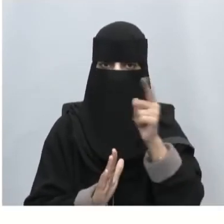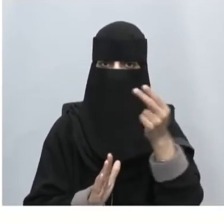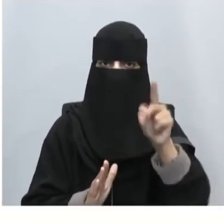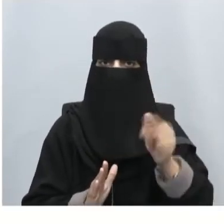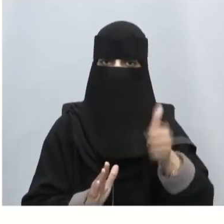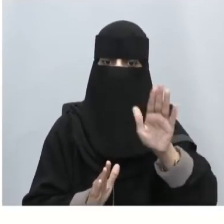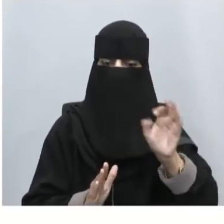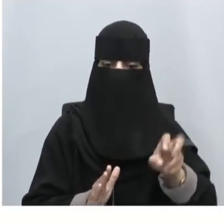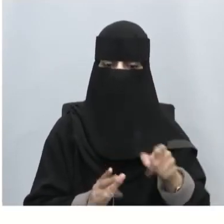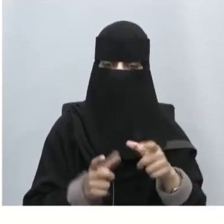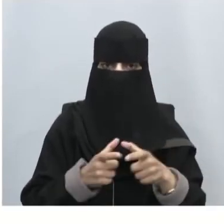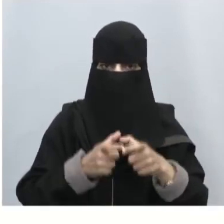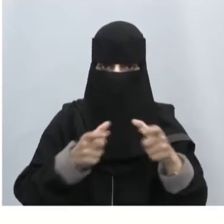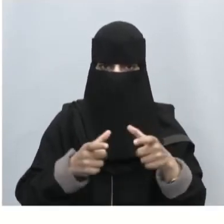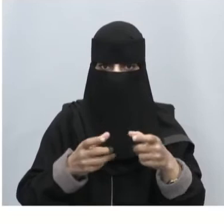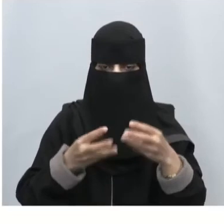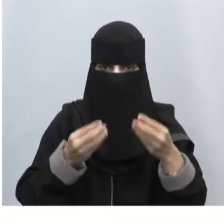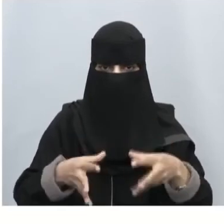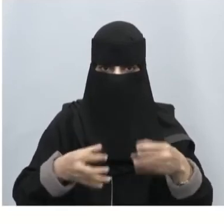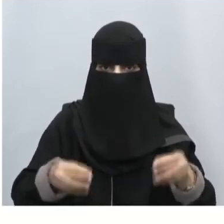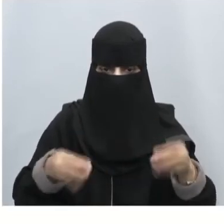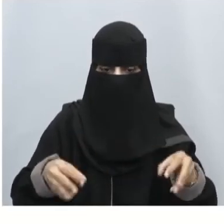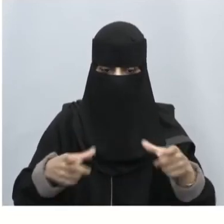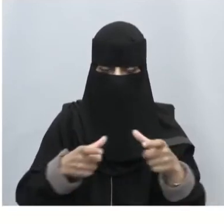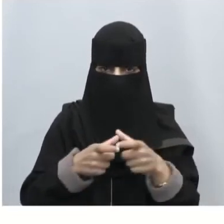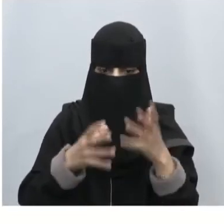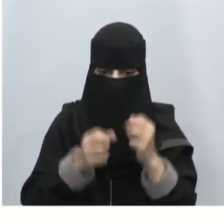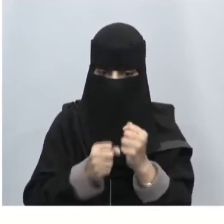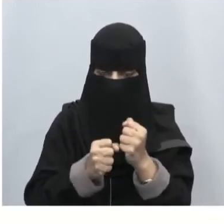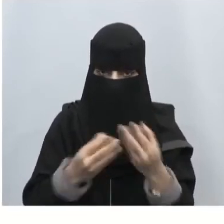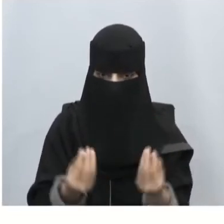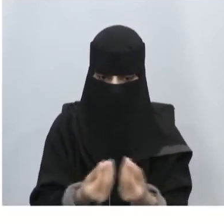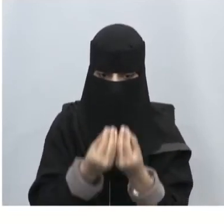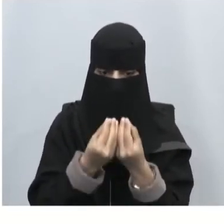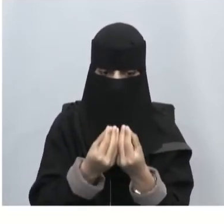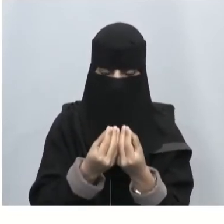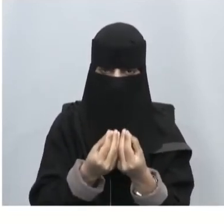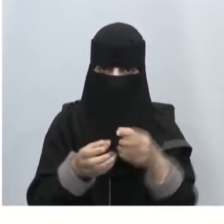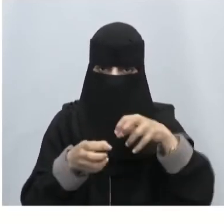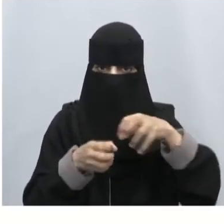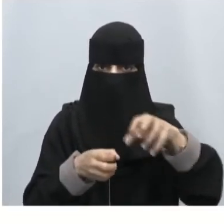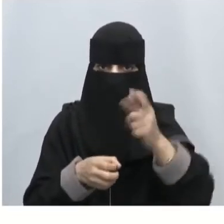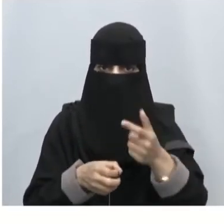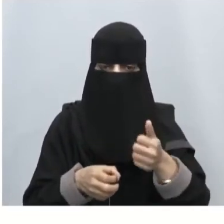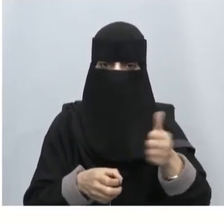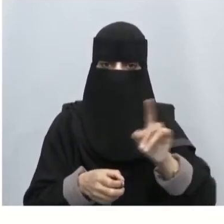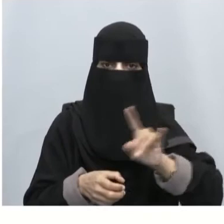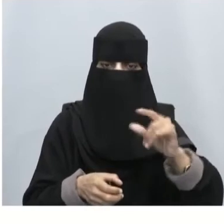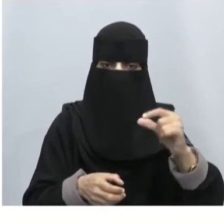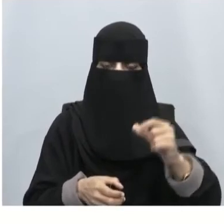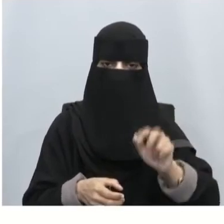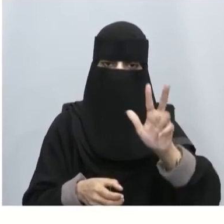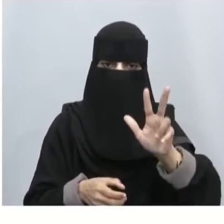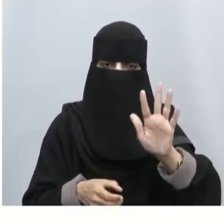الفتره وتفكك وحده المسلمين خصوصا في بلاد الشام فكان هذا هو السبب